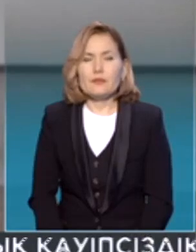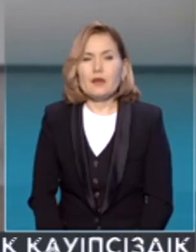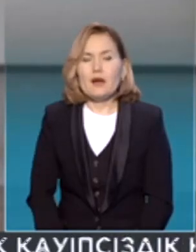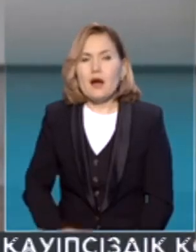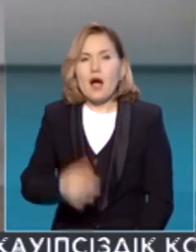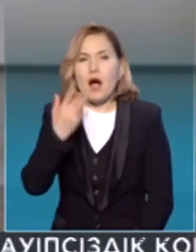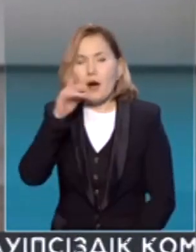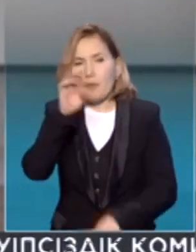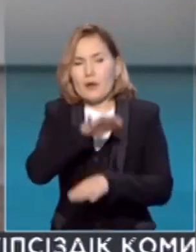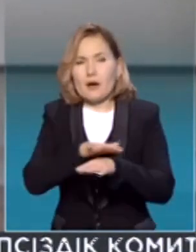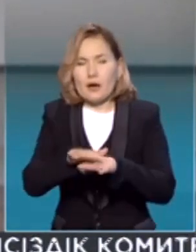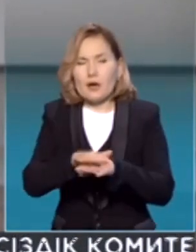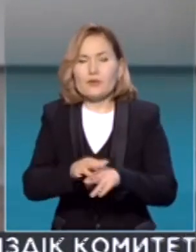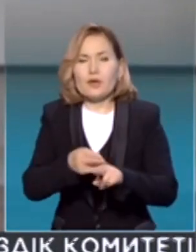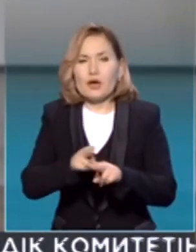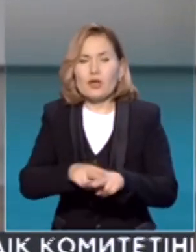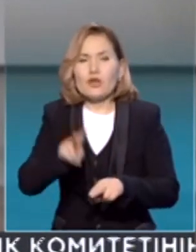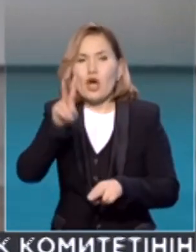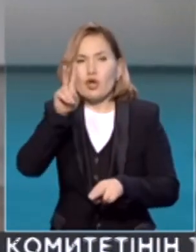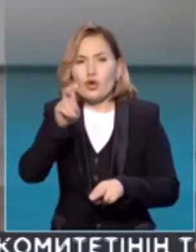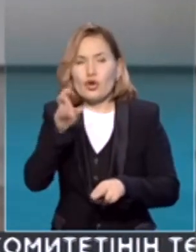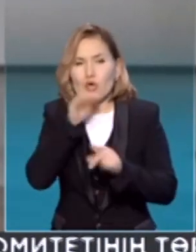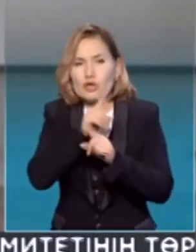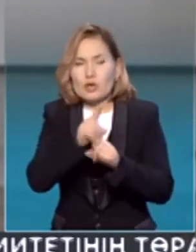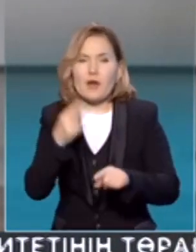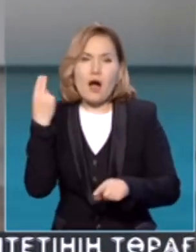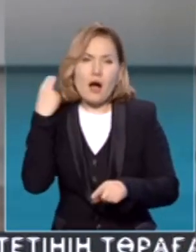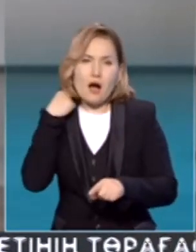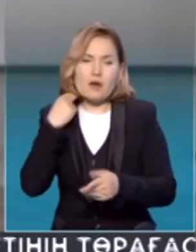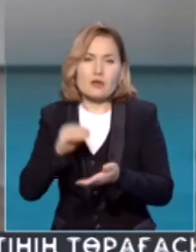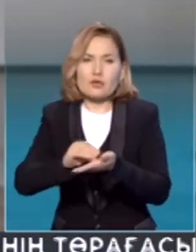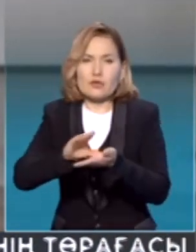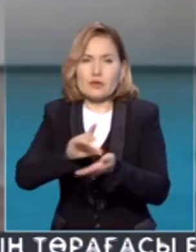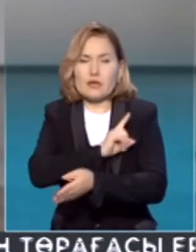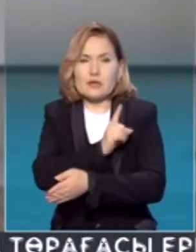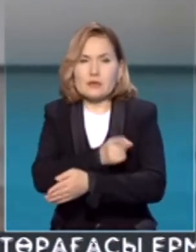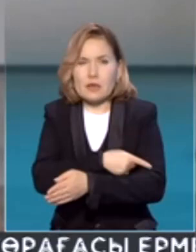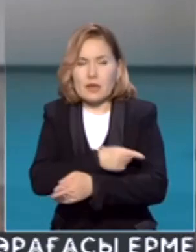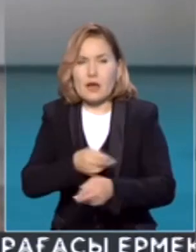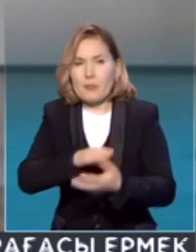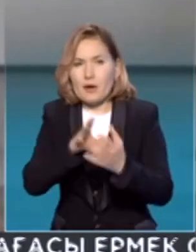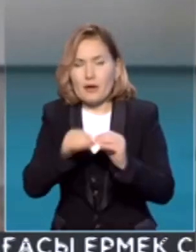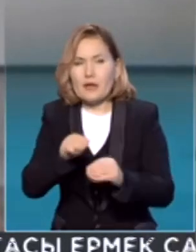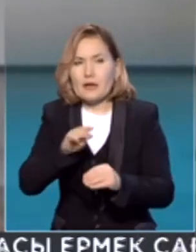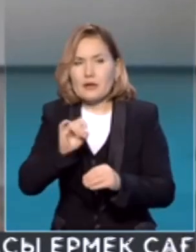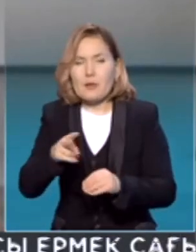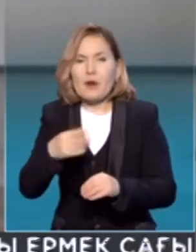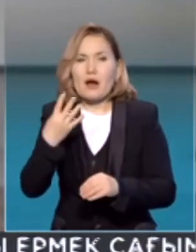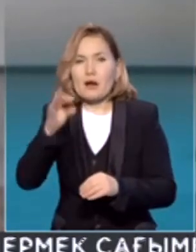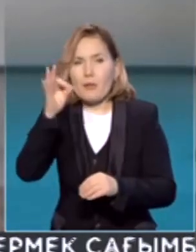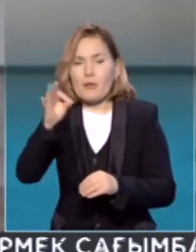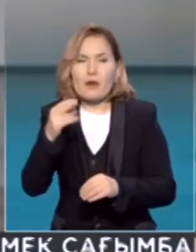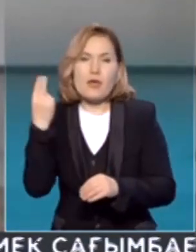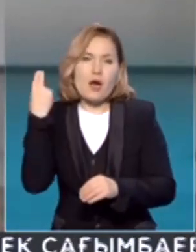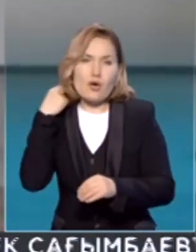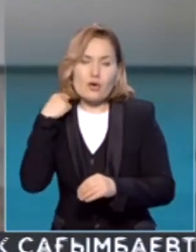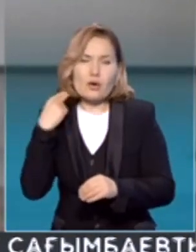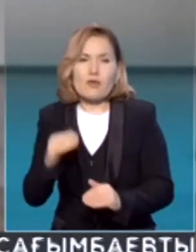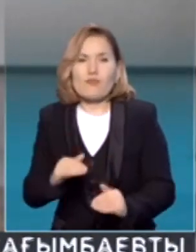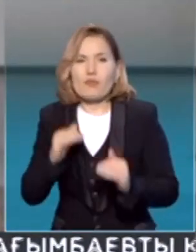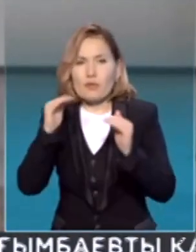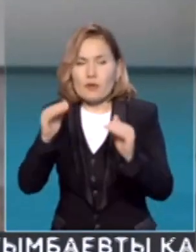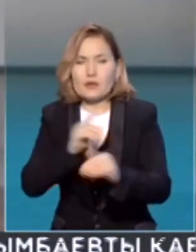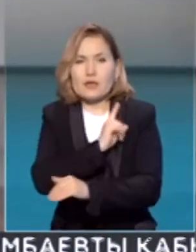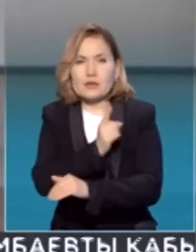Еліміздің қарызы 200 жылдан астам бой жиналып келеді. 4 жыл ішінде Трамп бүкіл мемлекеттік қарызды 40% арттырды. Ал дефолтпен қорқыту қазір